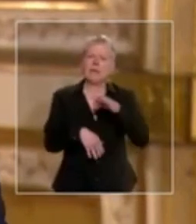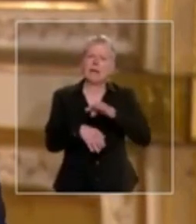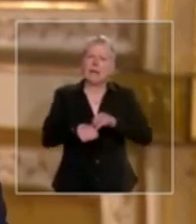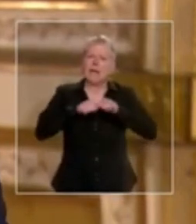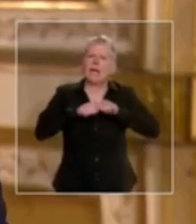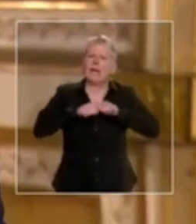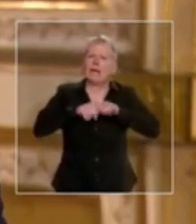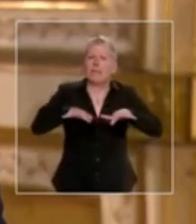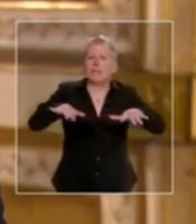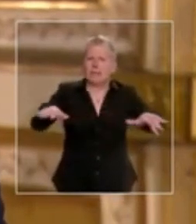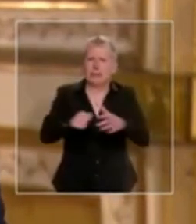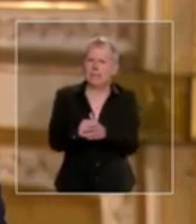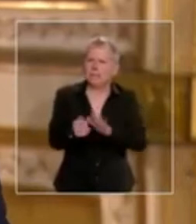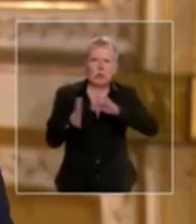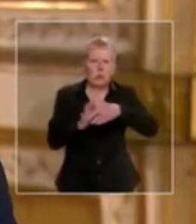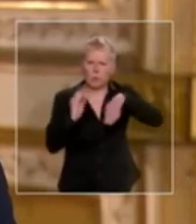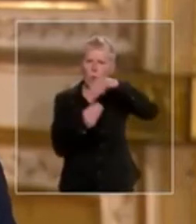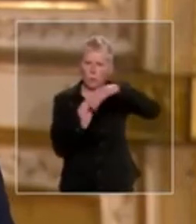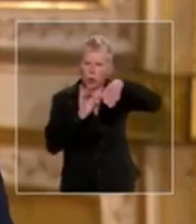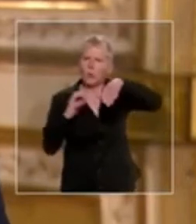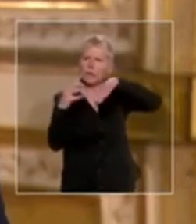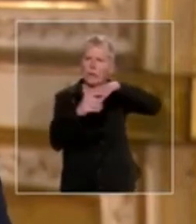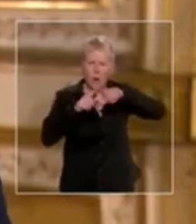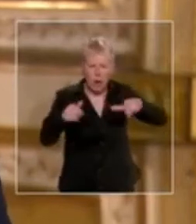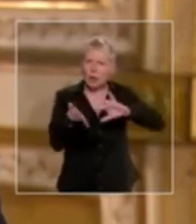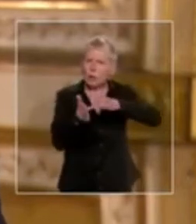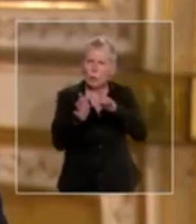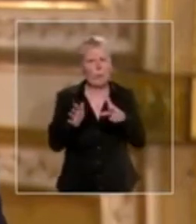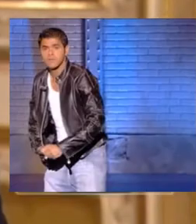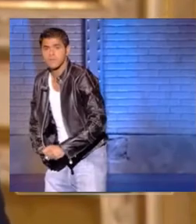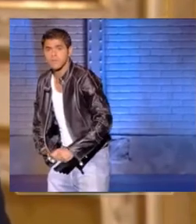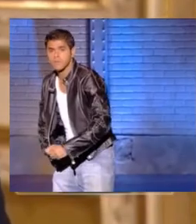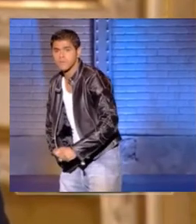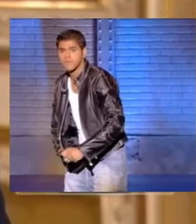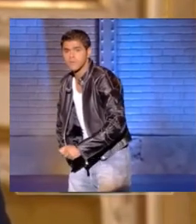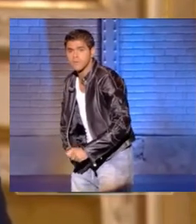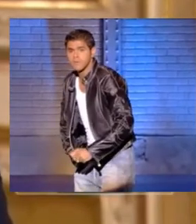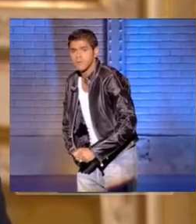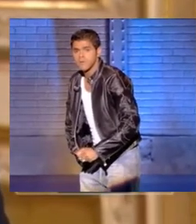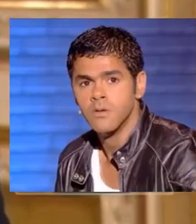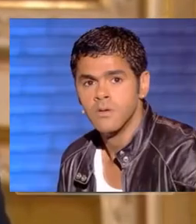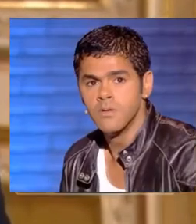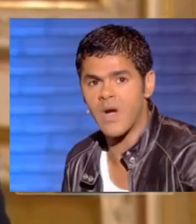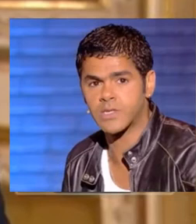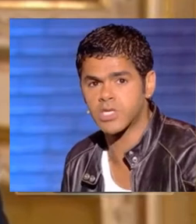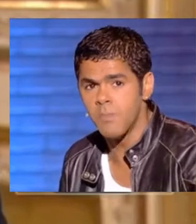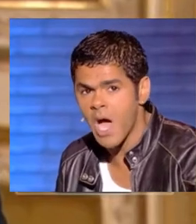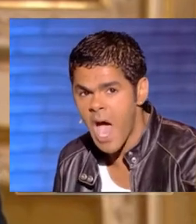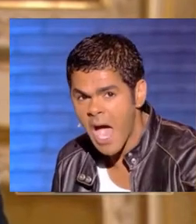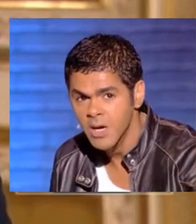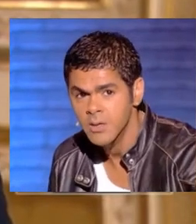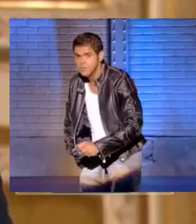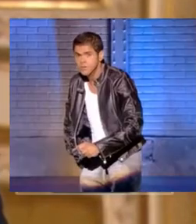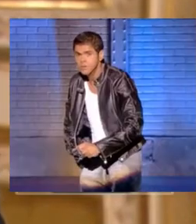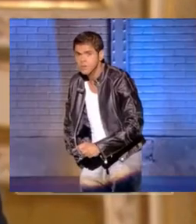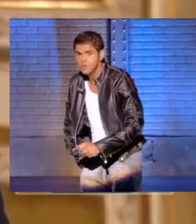qui affecte tous les continents et frappe tous les pays européens, est la plus grave crise sanitaire qu'ait connue la